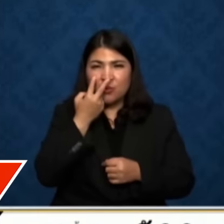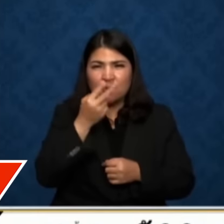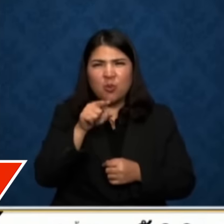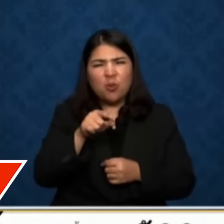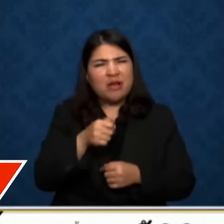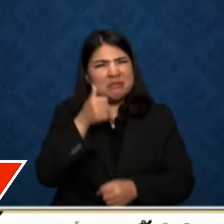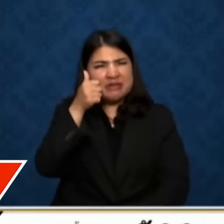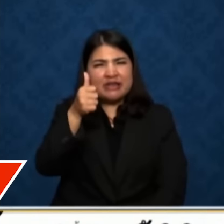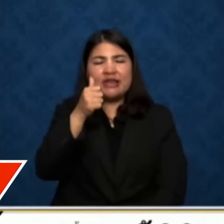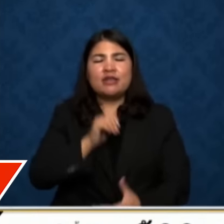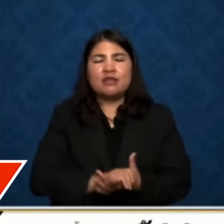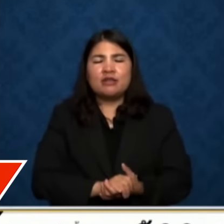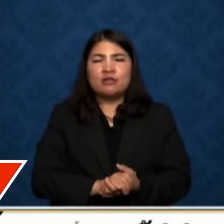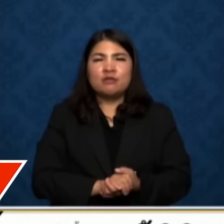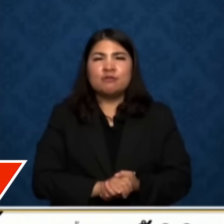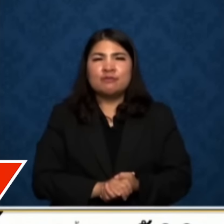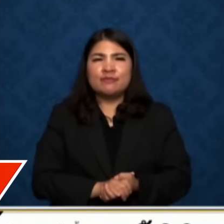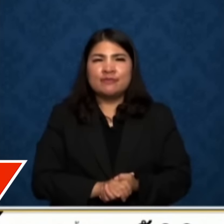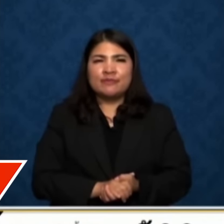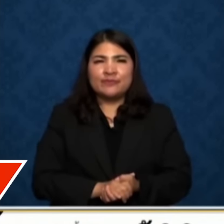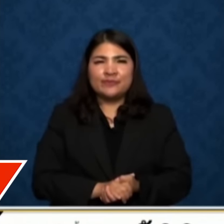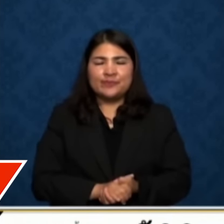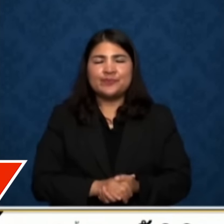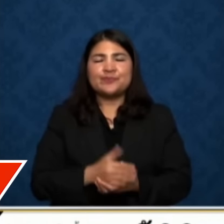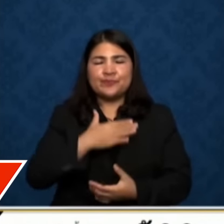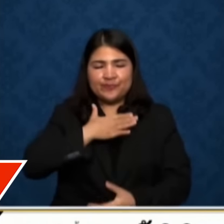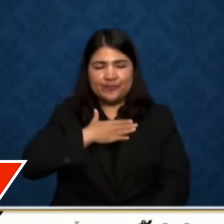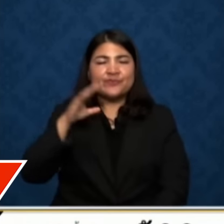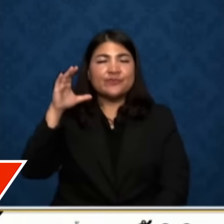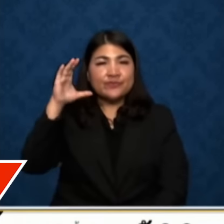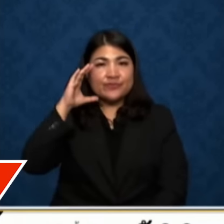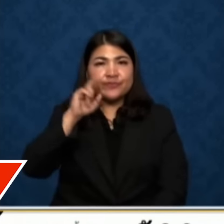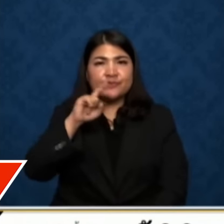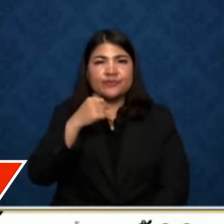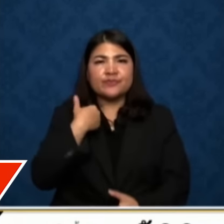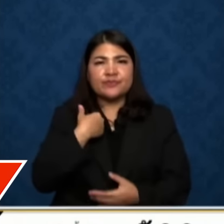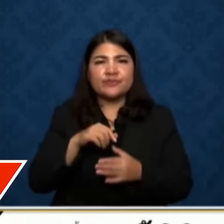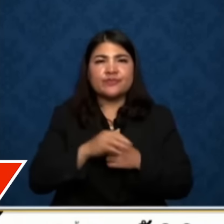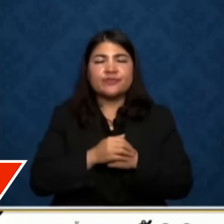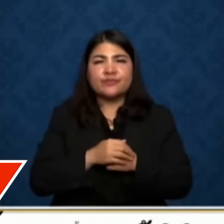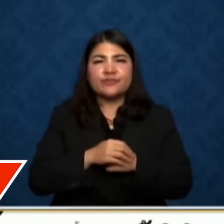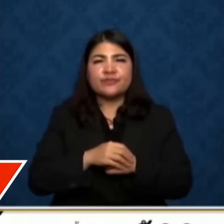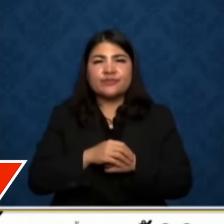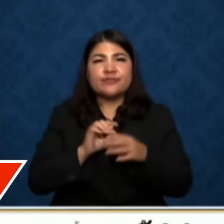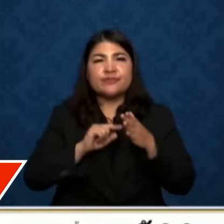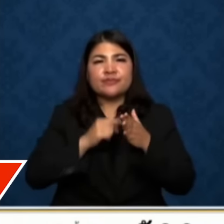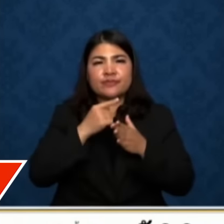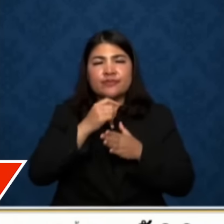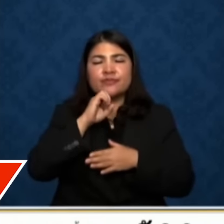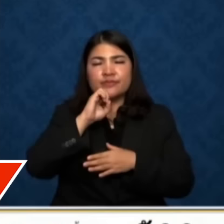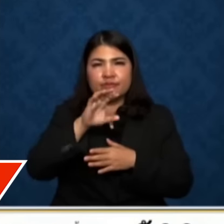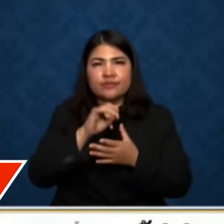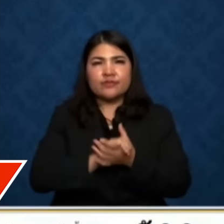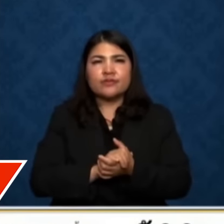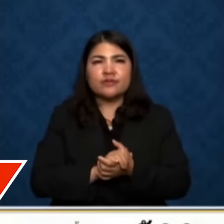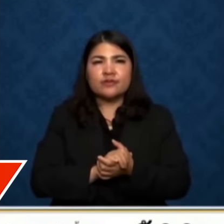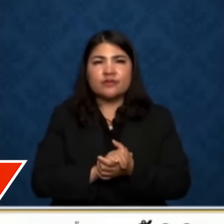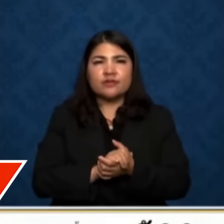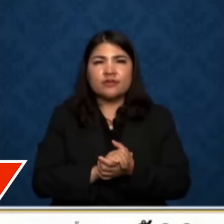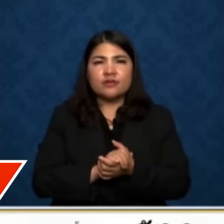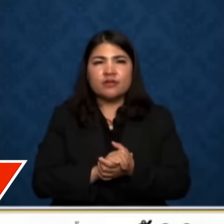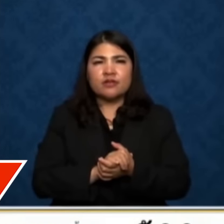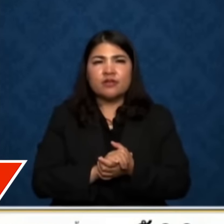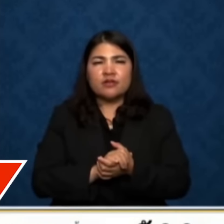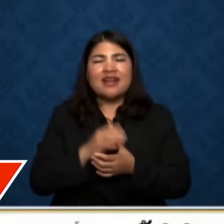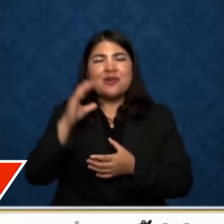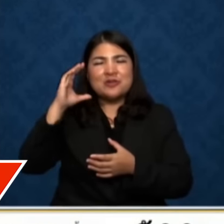ข้างดีและผมก็เชื่อเพราะเราตั้งอยู่บนสมมุติฐานแรกจําได้มั้ยครับที่น้าเขาปฏิสิทธิ์ของเราเนี่ยบอกว่าเราเชื่อว่า